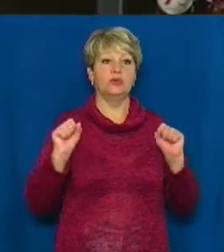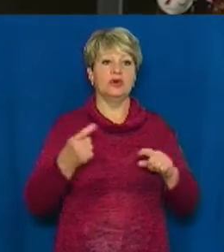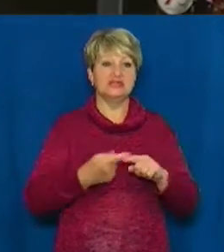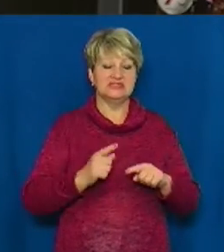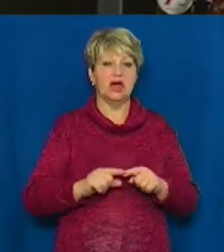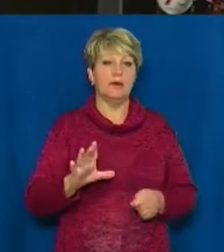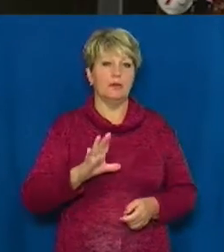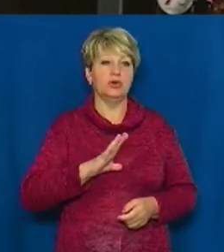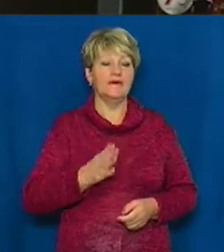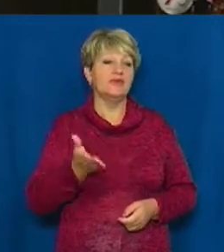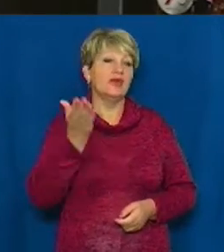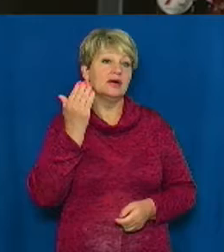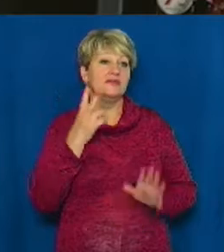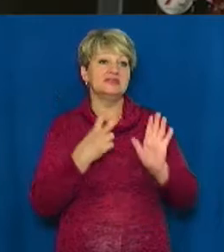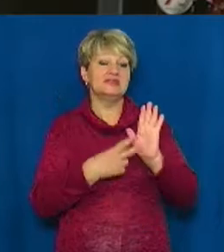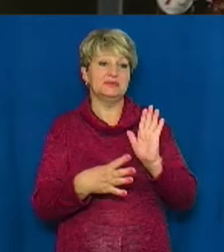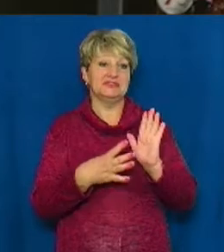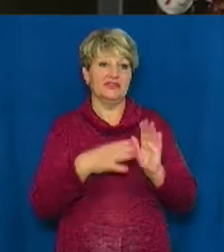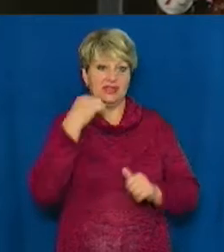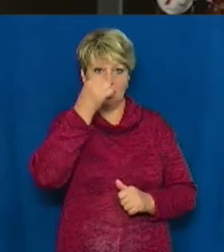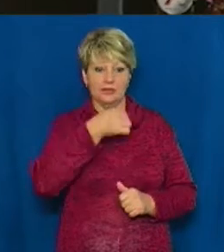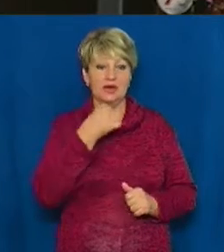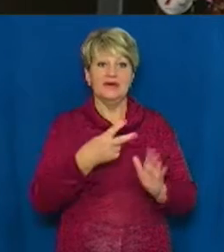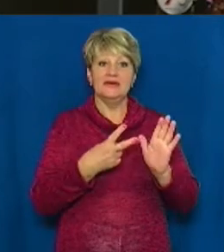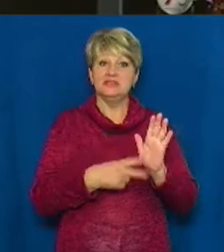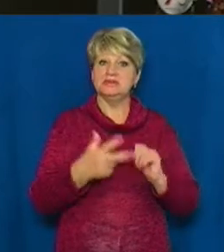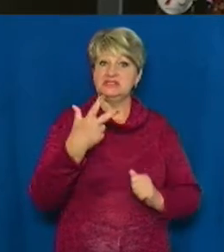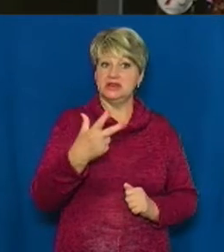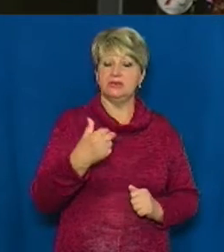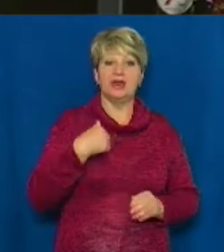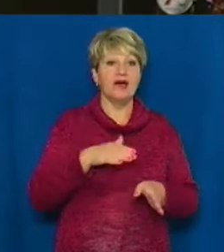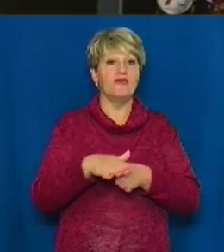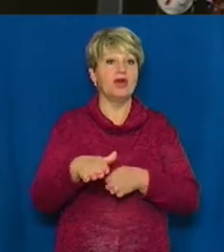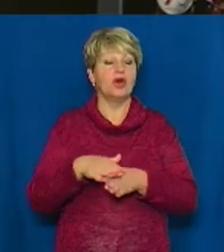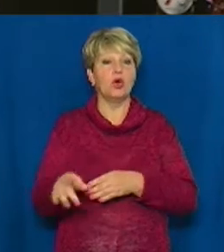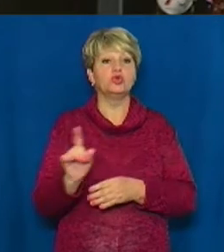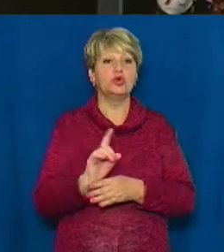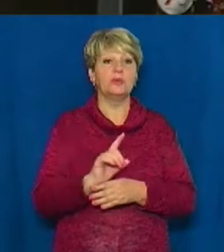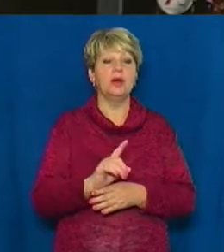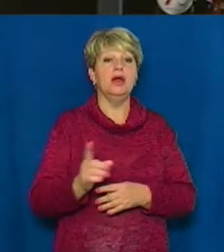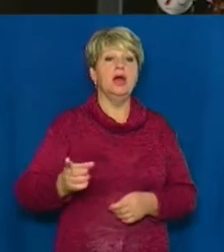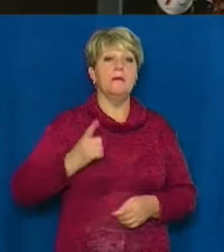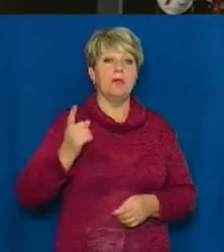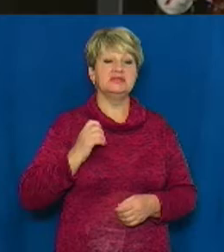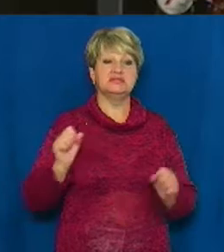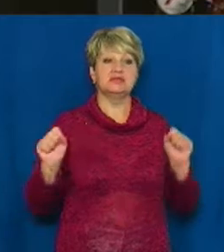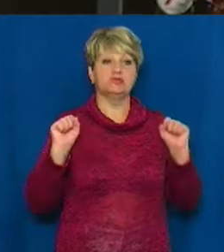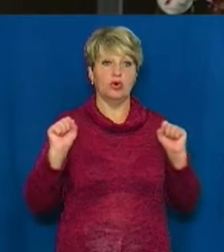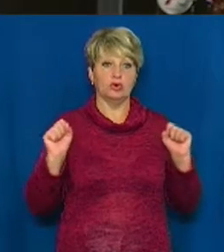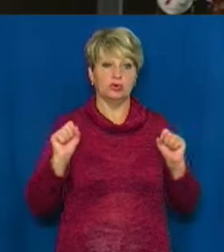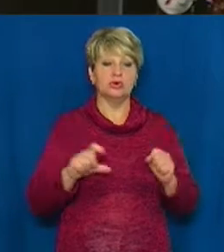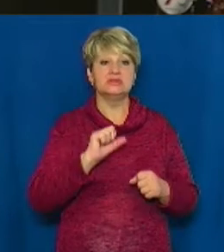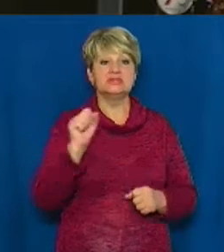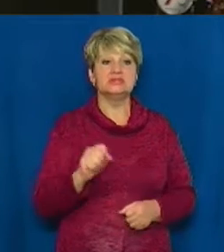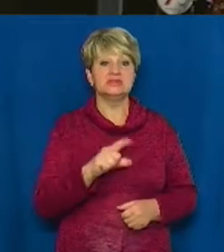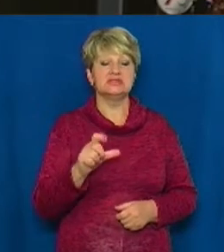Це було в далекому 79-му році. У 73-му році я виконав норматив майстра спорту з боротьби самбо. І буквально за декілька